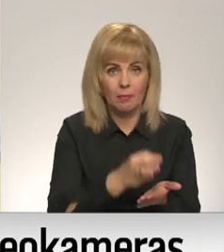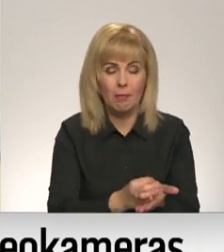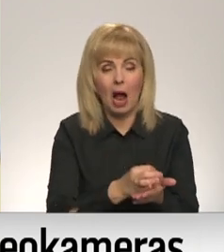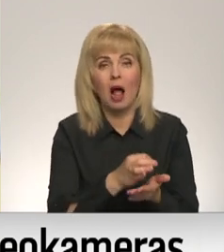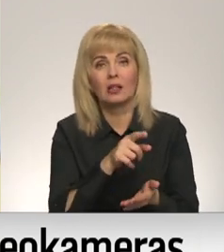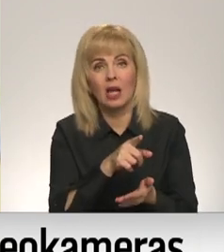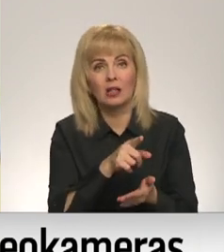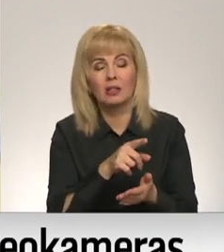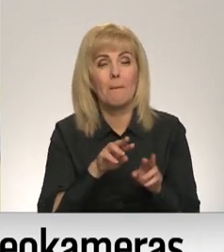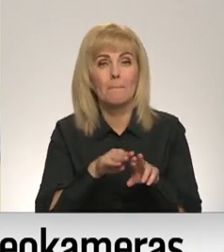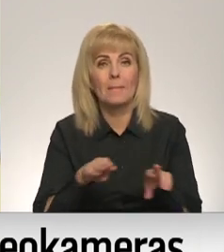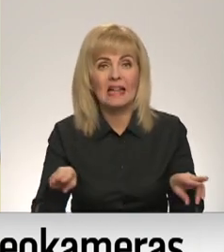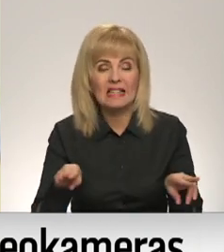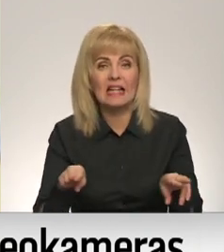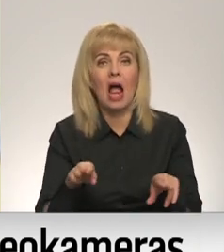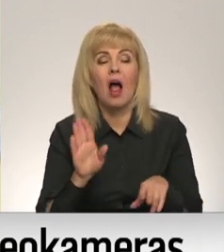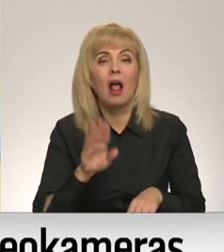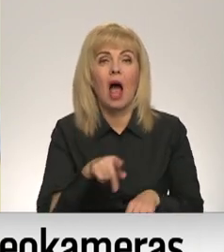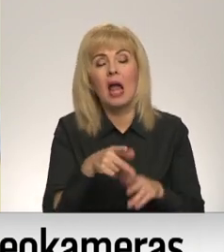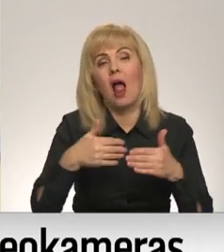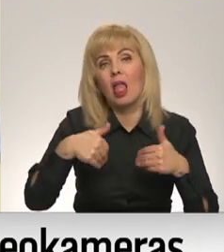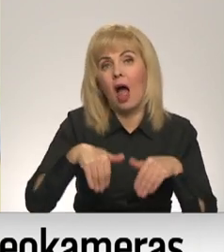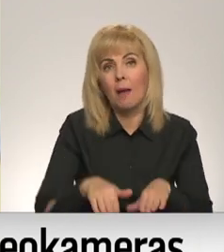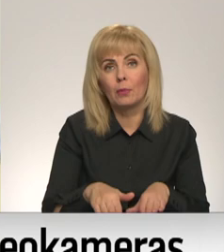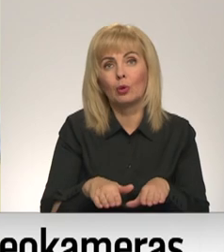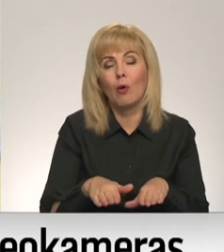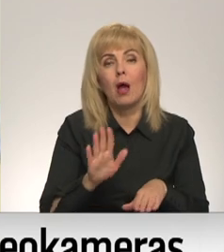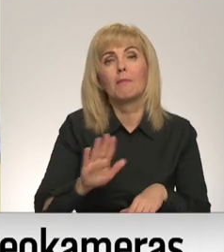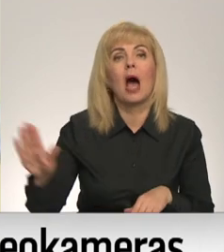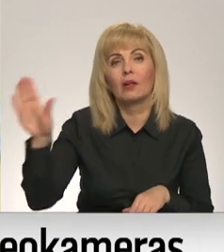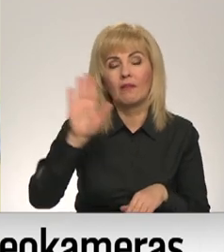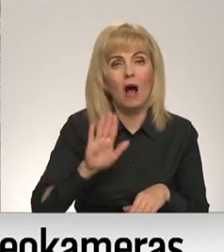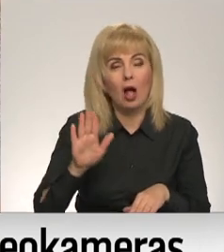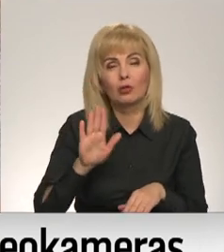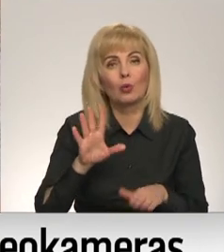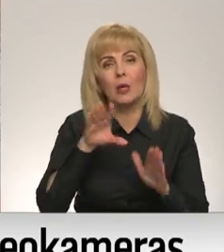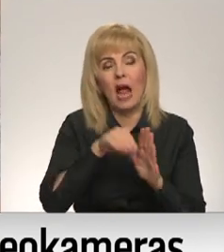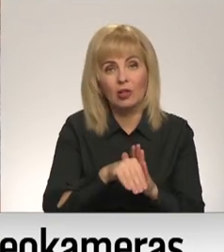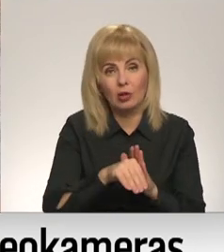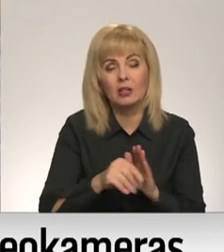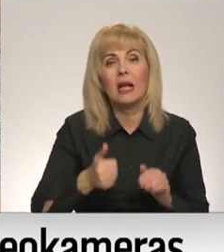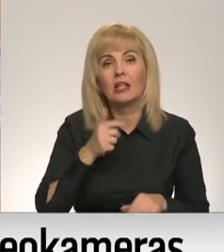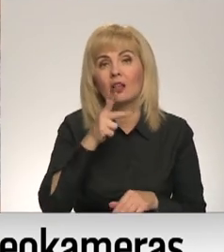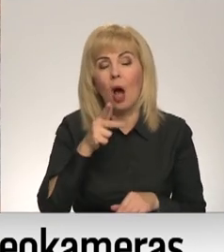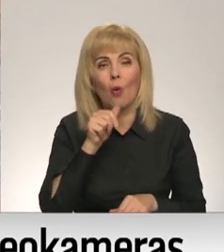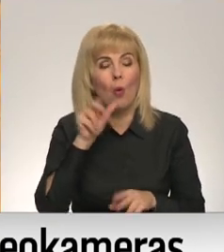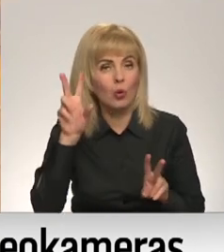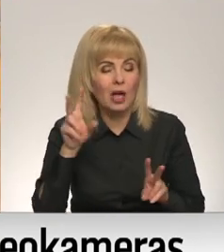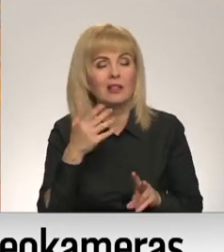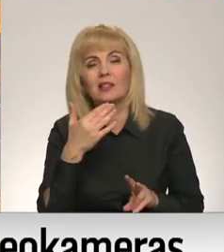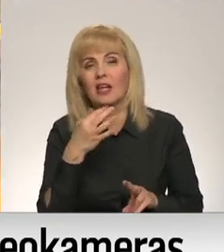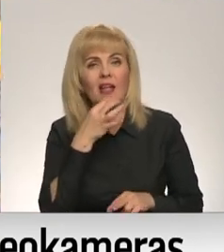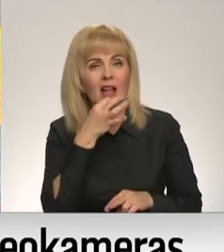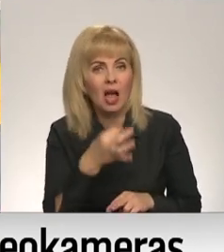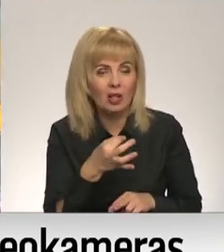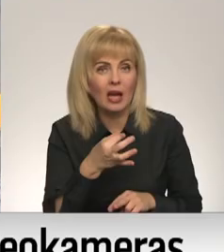atbildīgajās ministrijās, lai lemtu par valsts iesaisti. Sijā Daugavpils ūdens neatklāja, cik